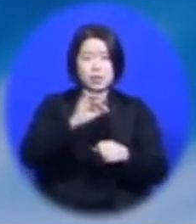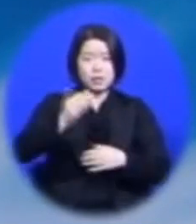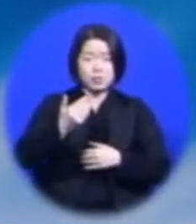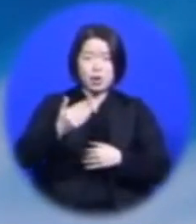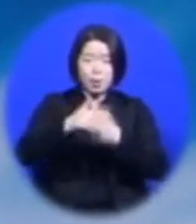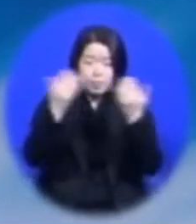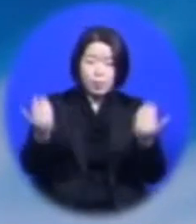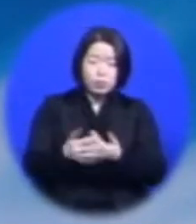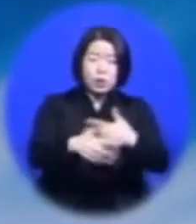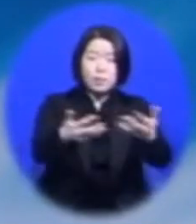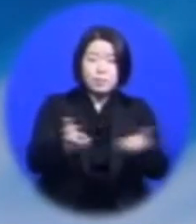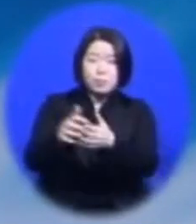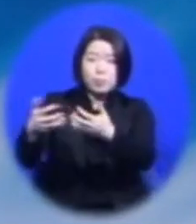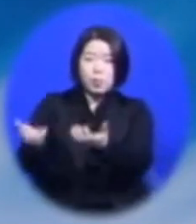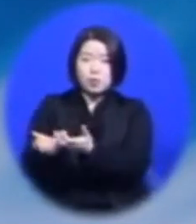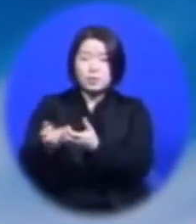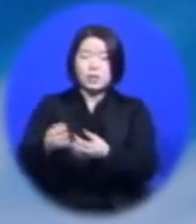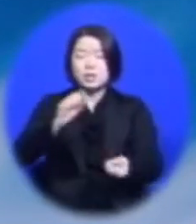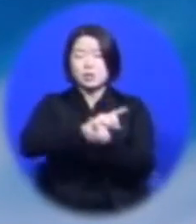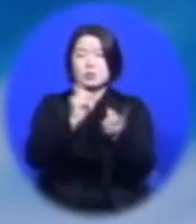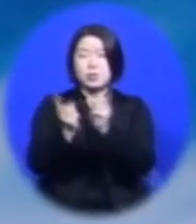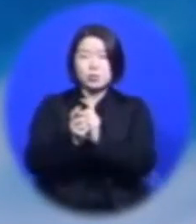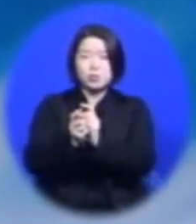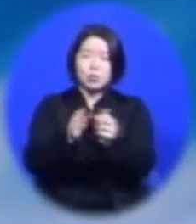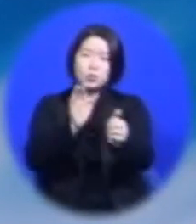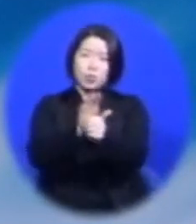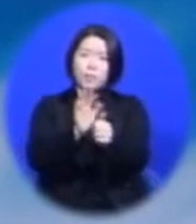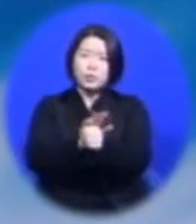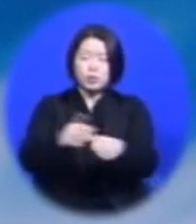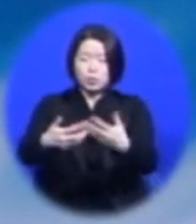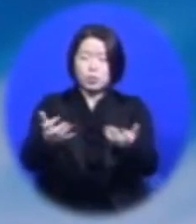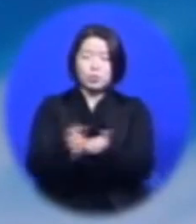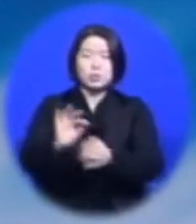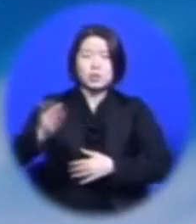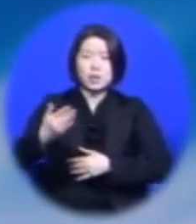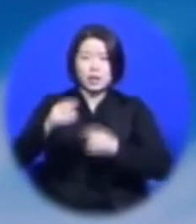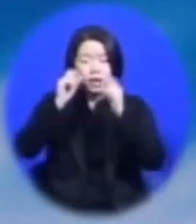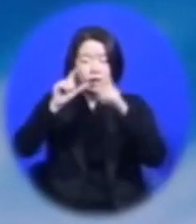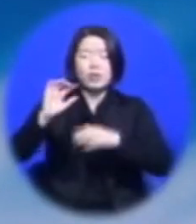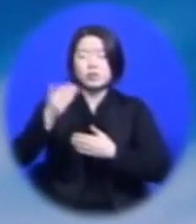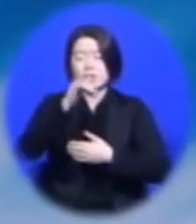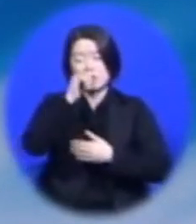서로 깨어있는 서로 돕는 공동체가 되게 해야 합니다.